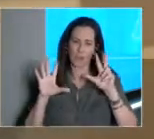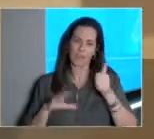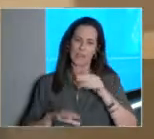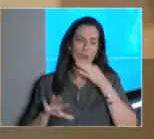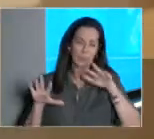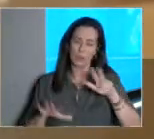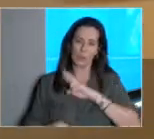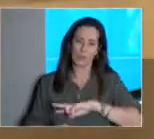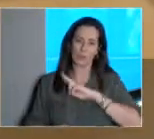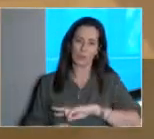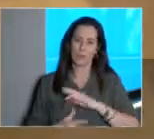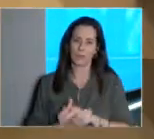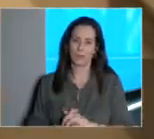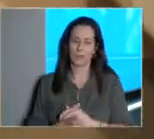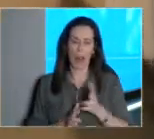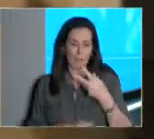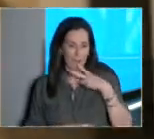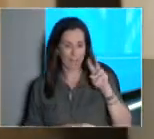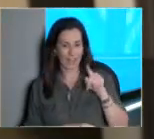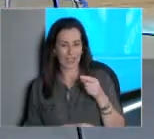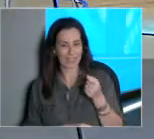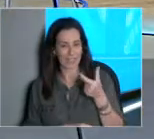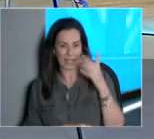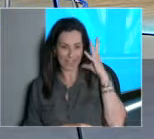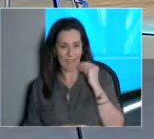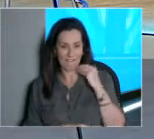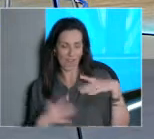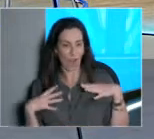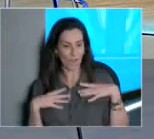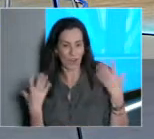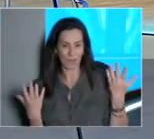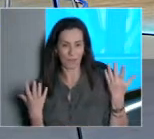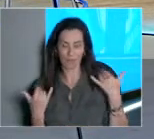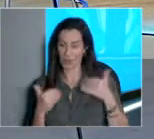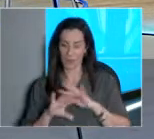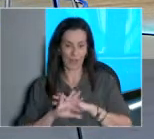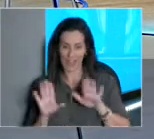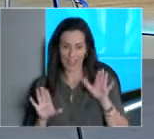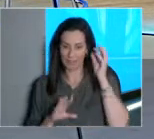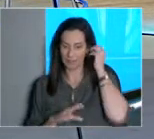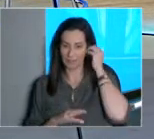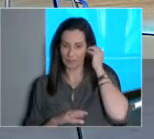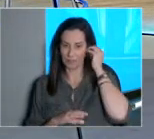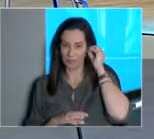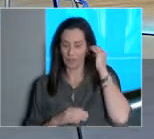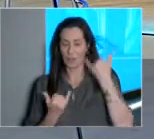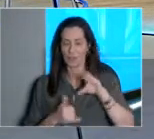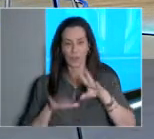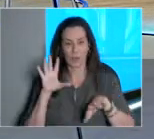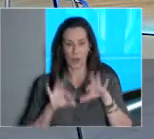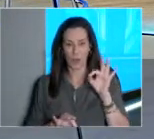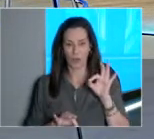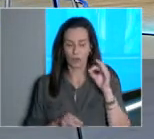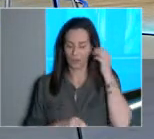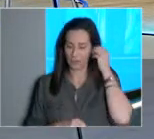סובלת. אוקיי. למה? כי הבטחת להם קצת שקט וחופש בקיץ, ועכשיו נחתנו עם מערכת בחירות